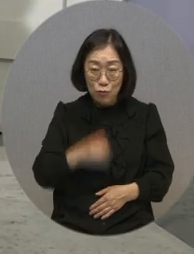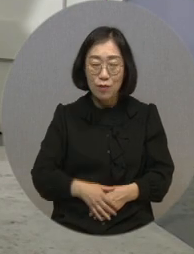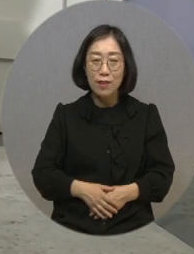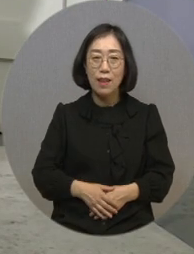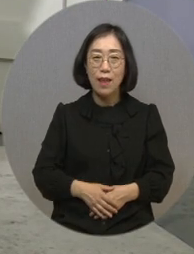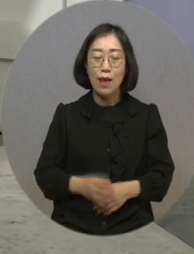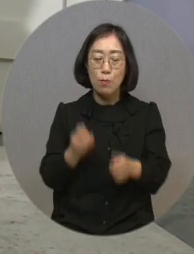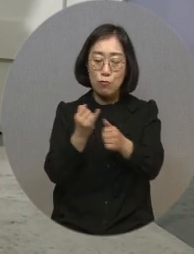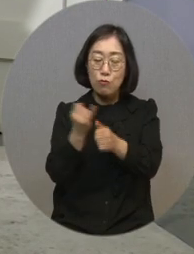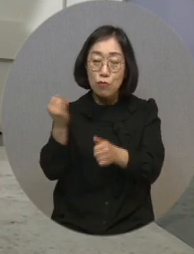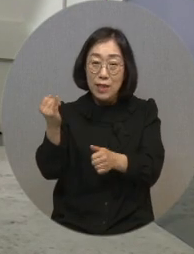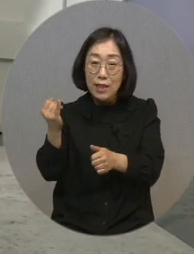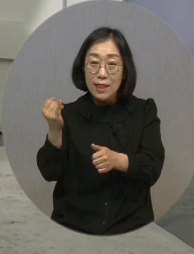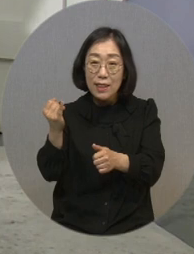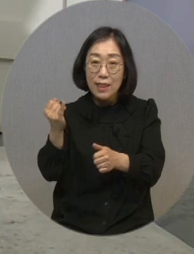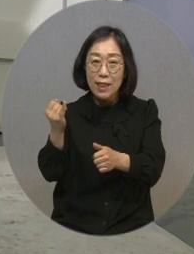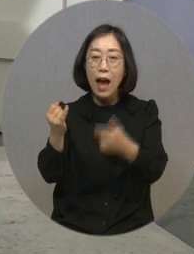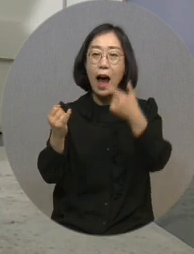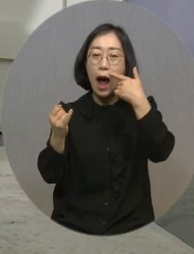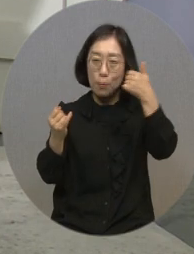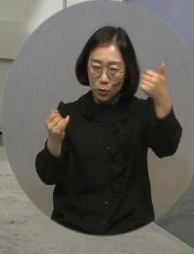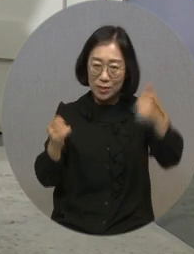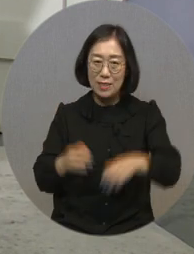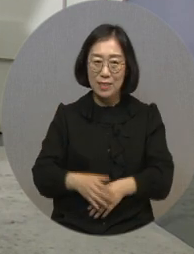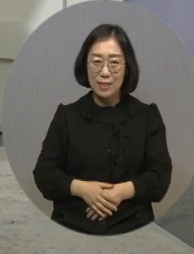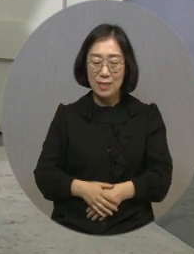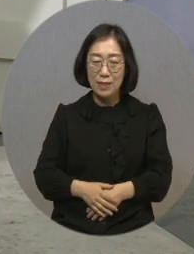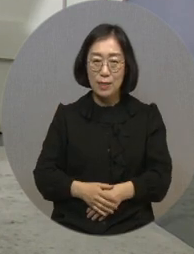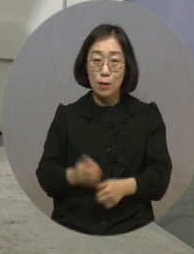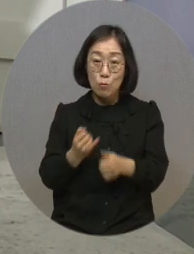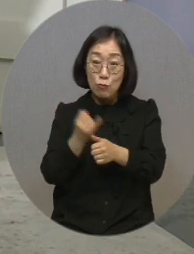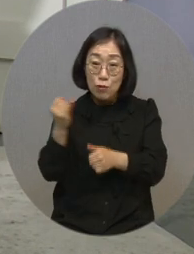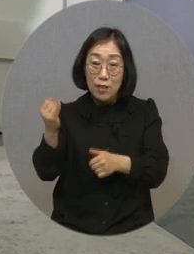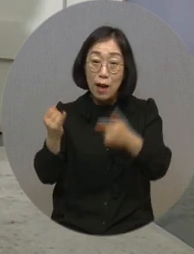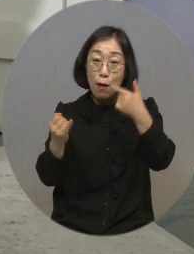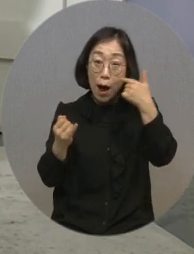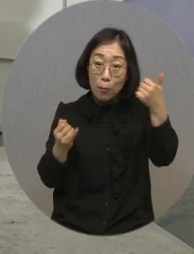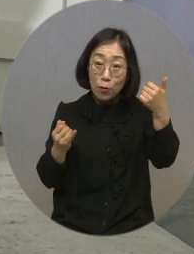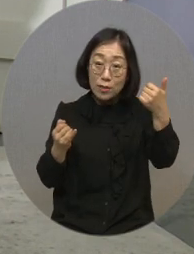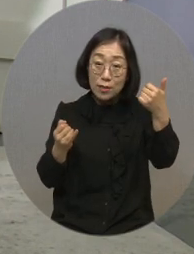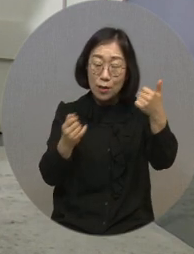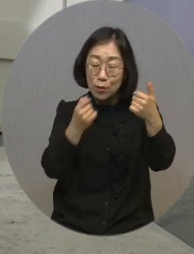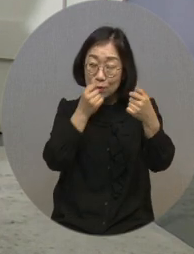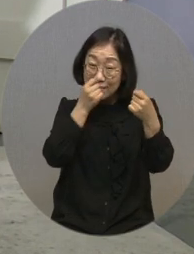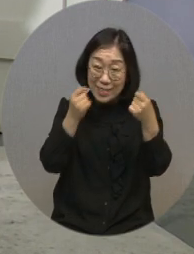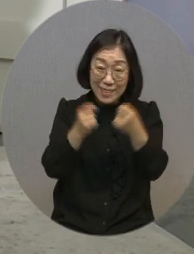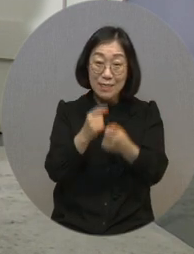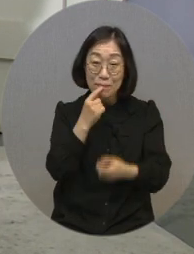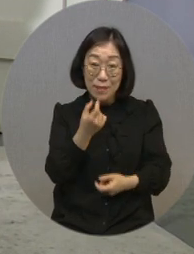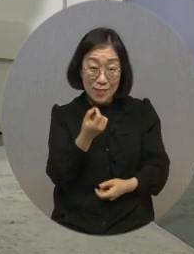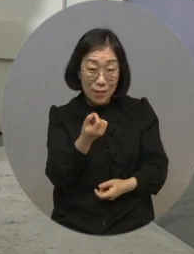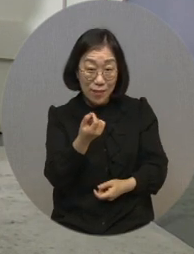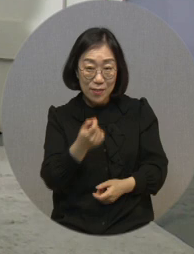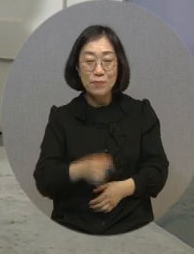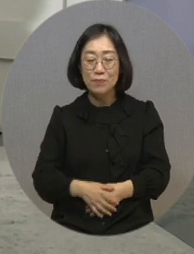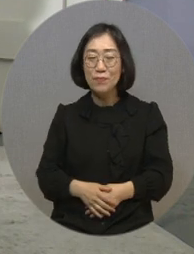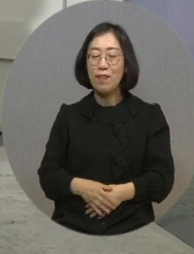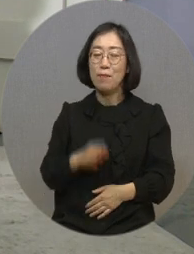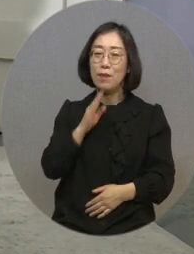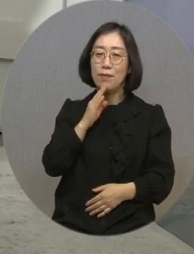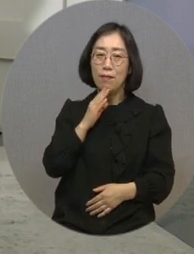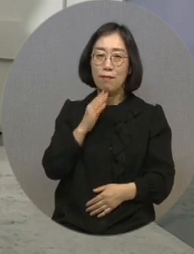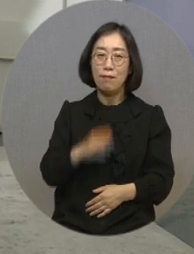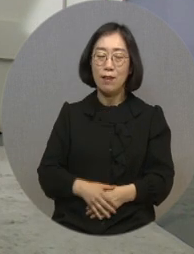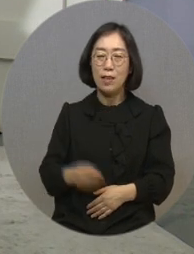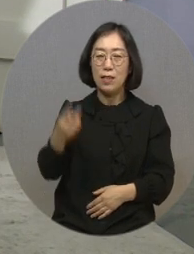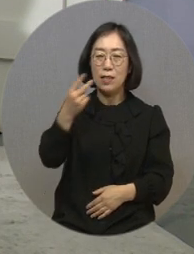예. 그 장인 홍보의 관계는 좋았습니까? 예, 아주 좋았죠. 그러니까는 이제